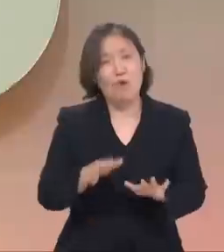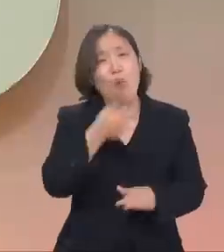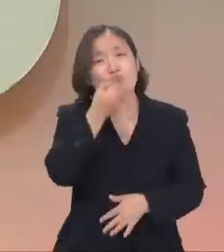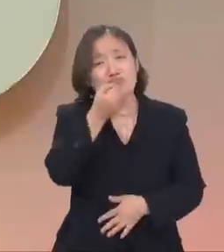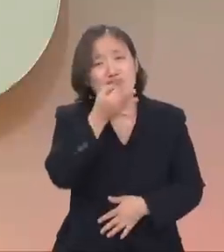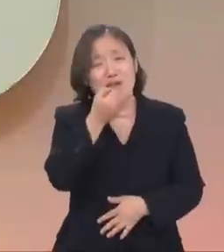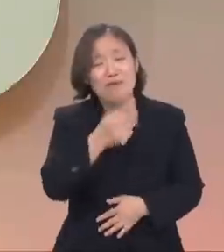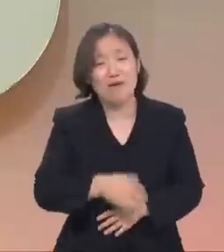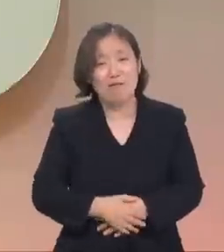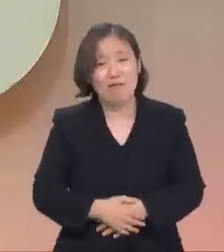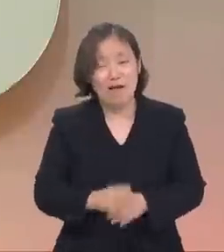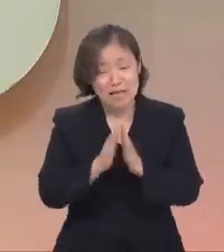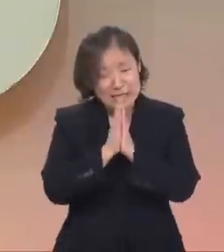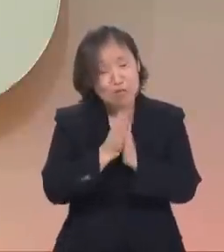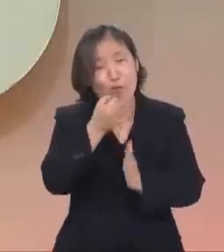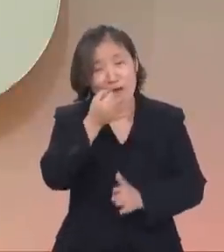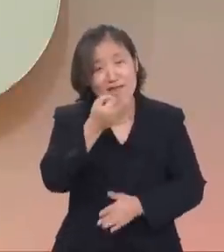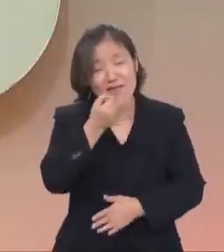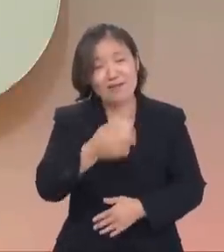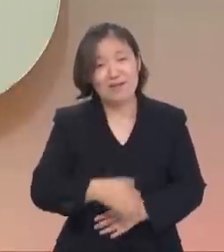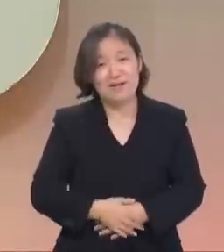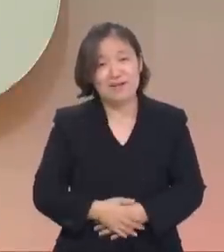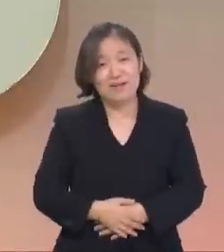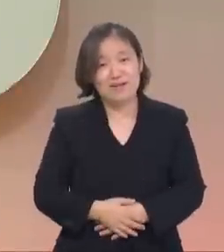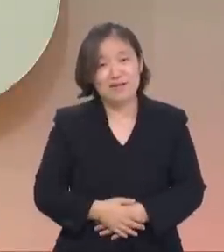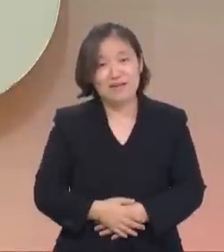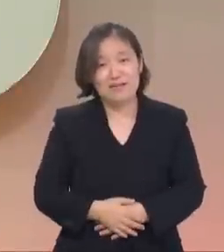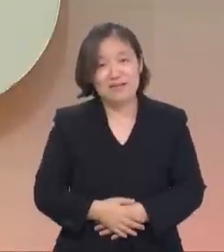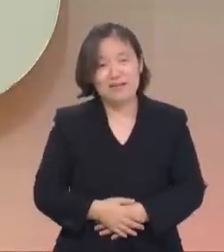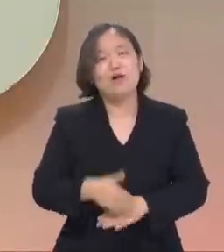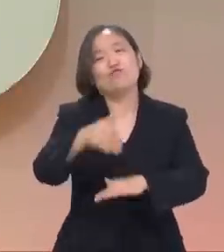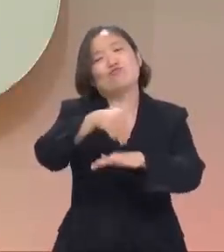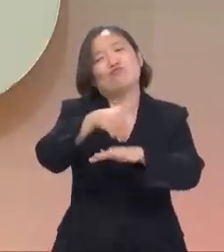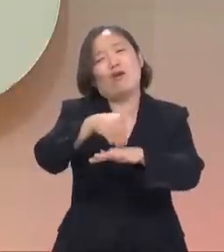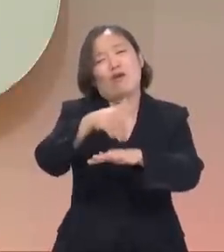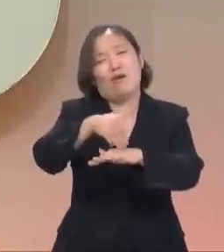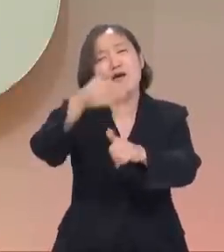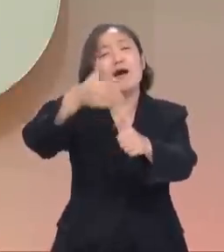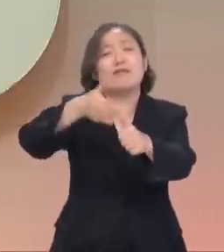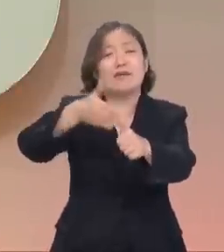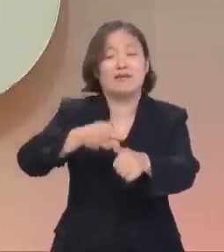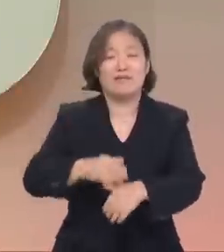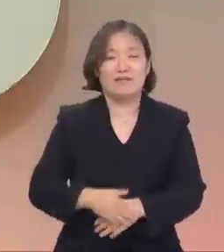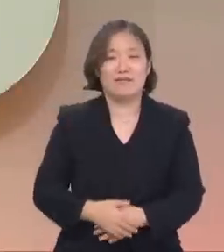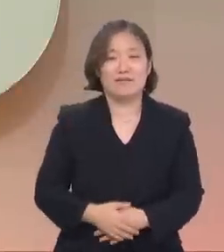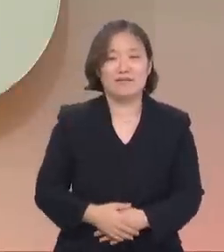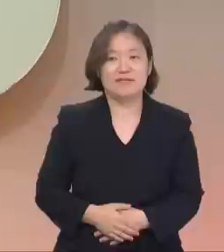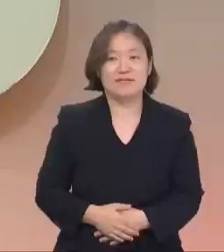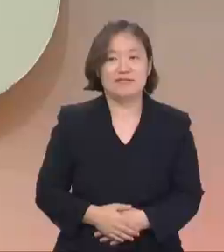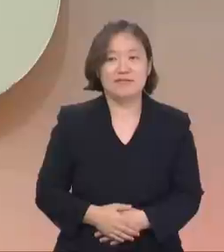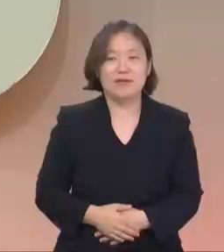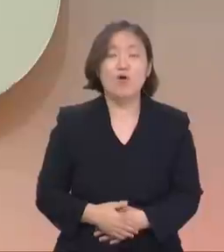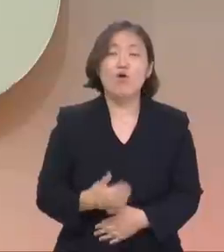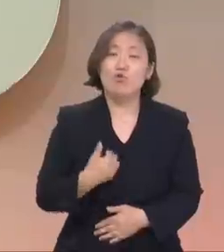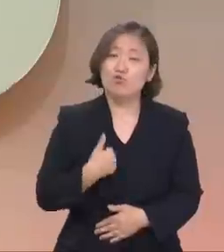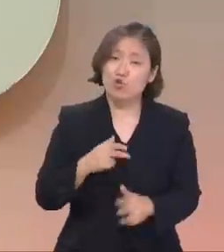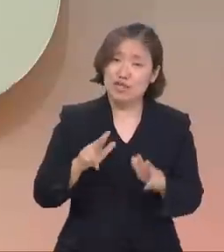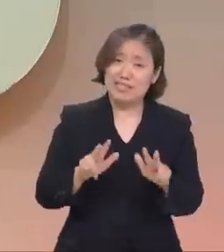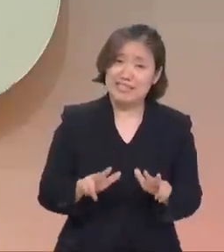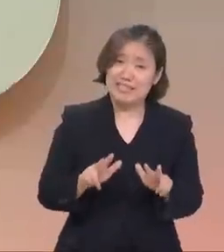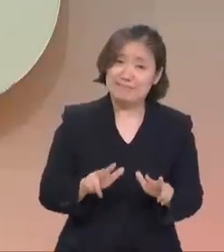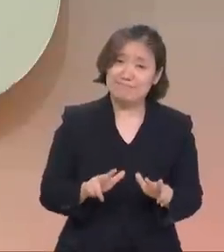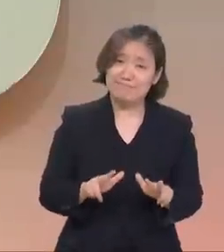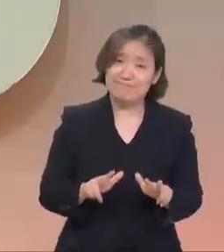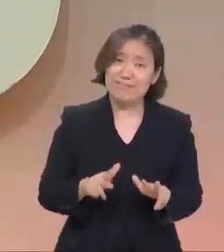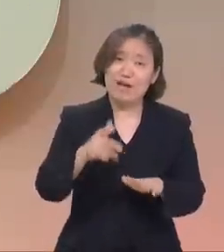염불하세요 기도하십시오 수행을 하십시오 우리가 닦고